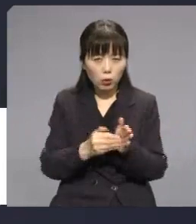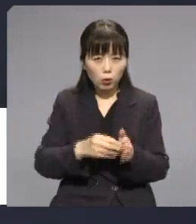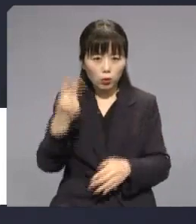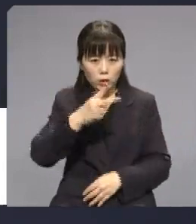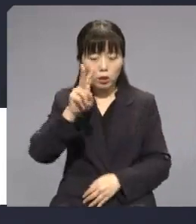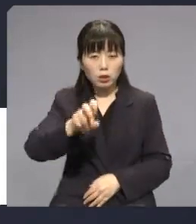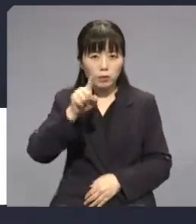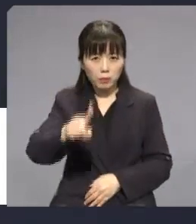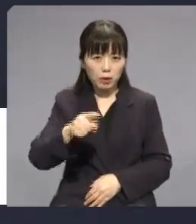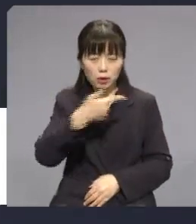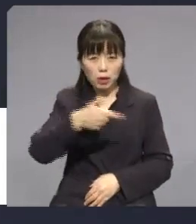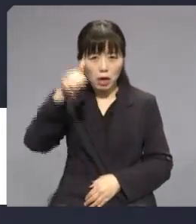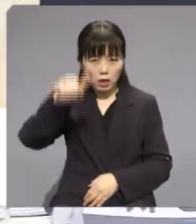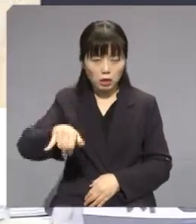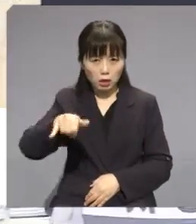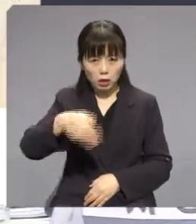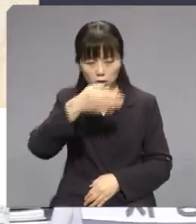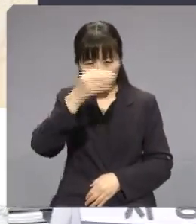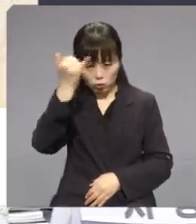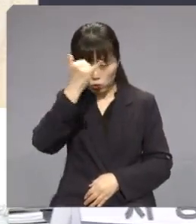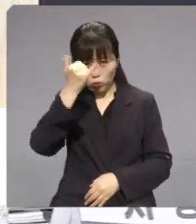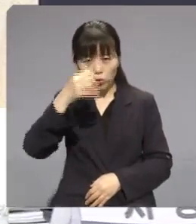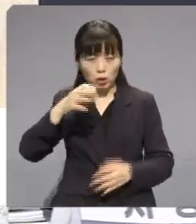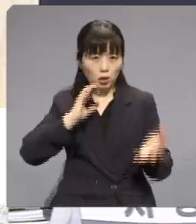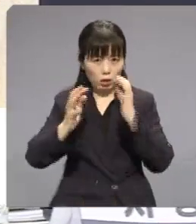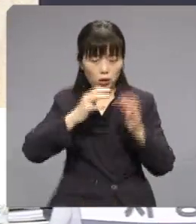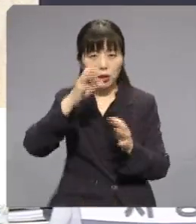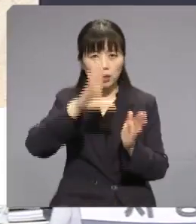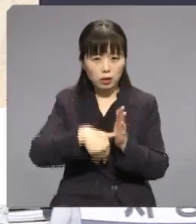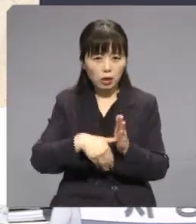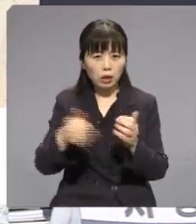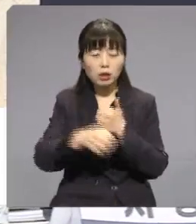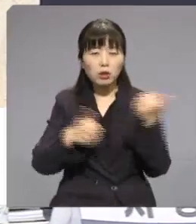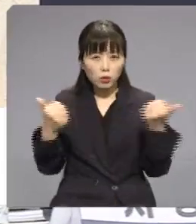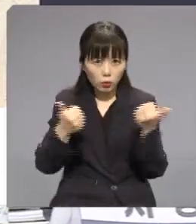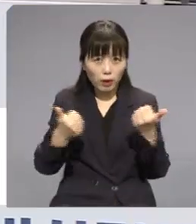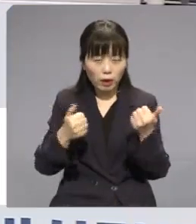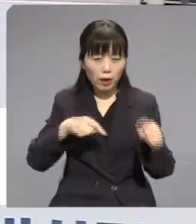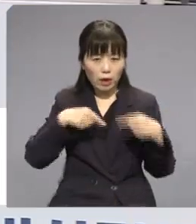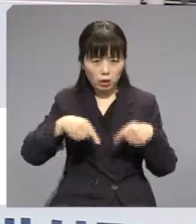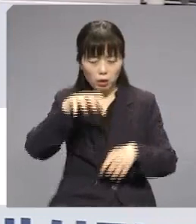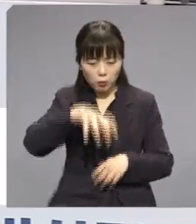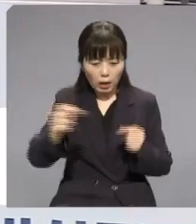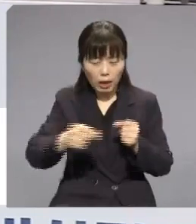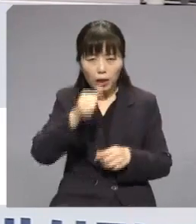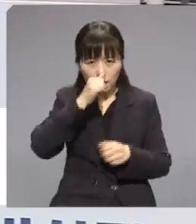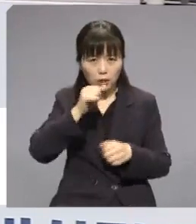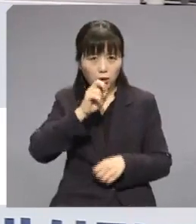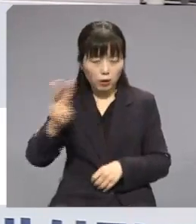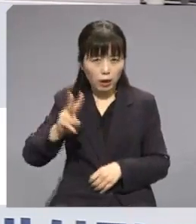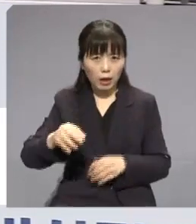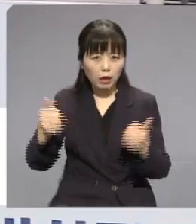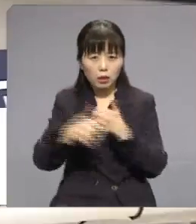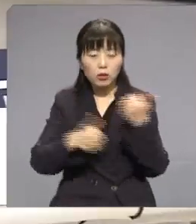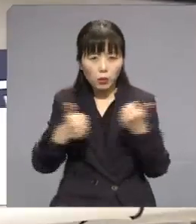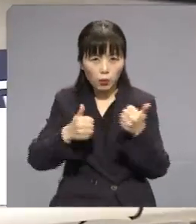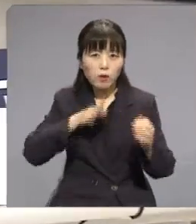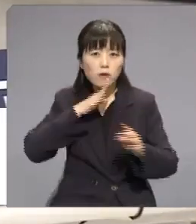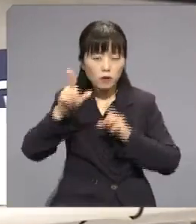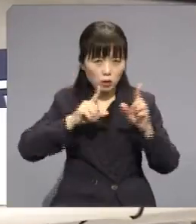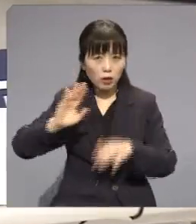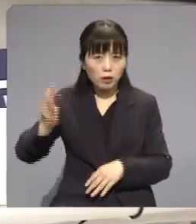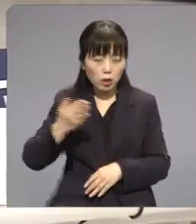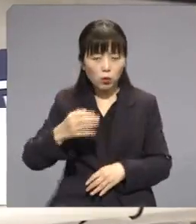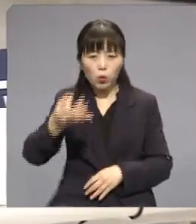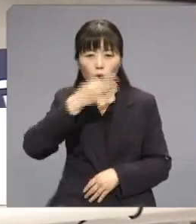2021년 대전 충청지역 언론인과의 간담회에서 의회와 행정부처가 지근거리에 있어야 의회주의 구현되고